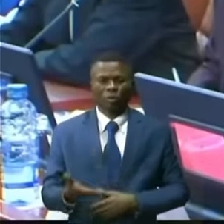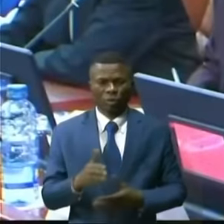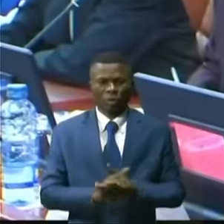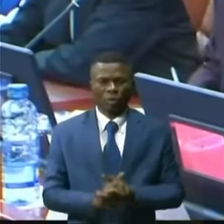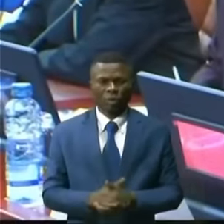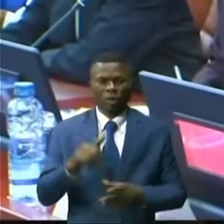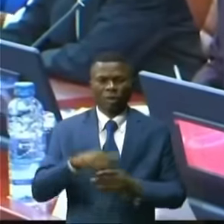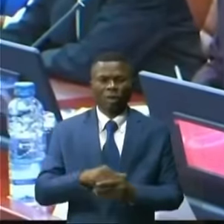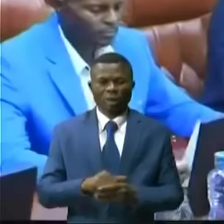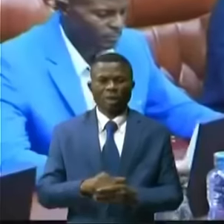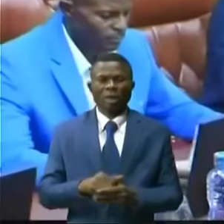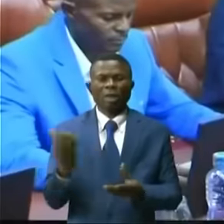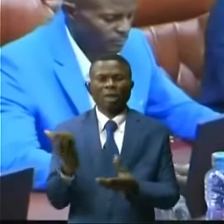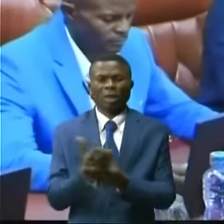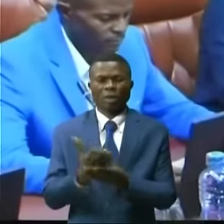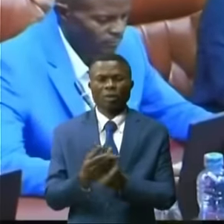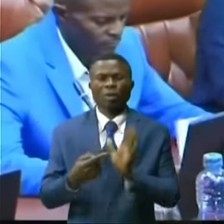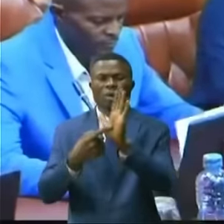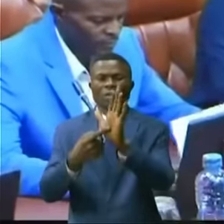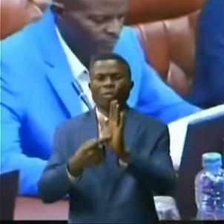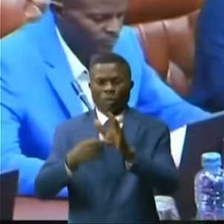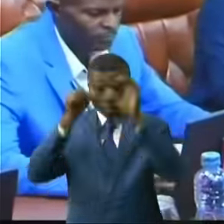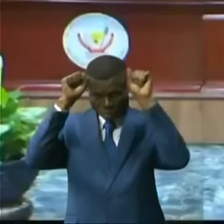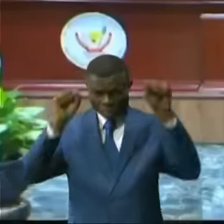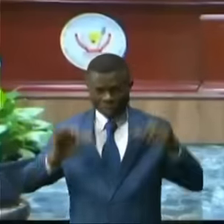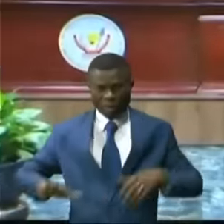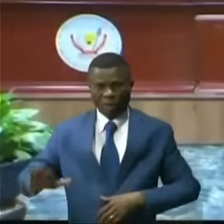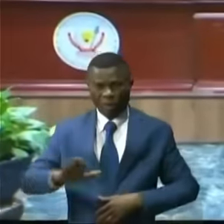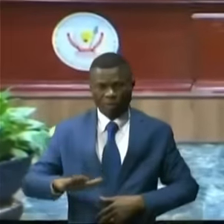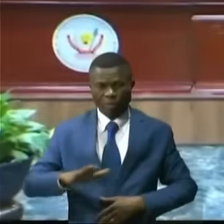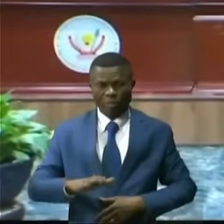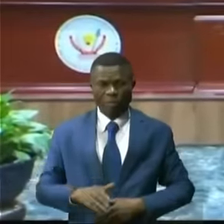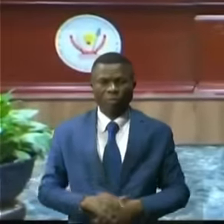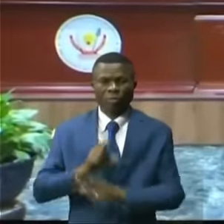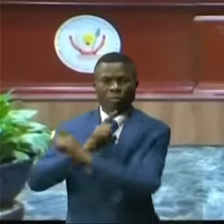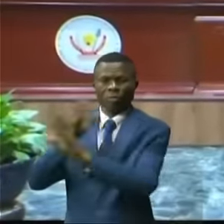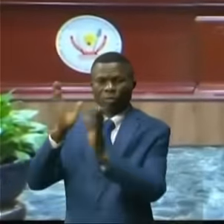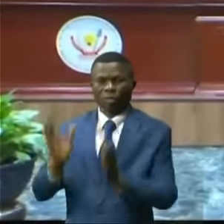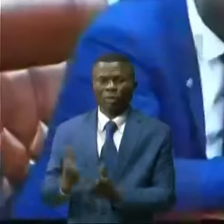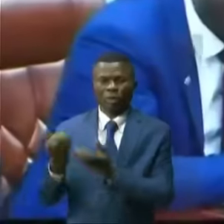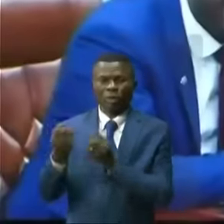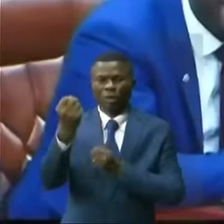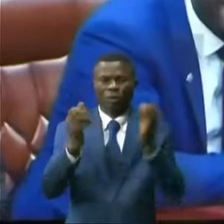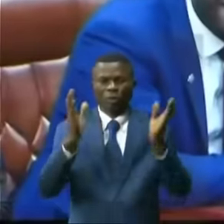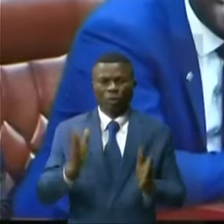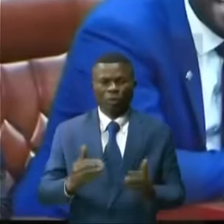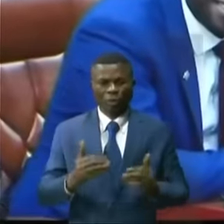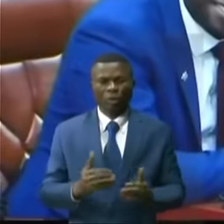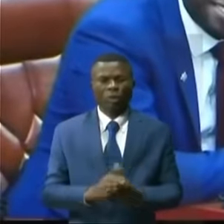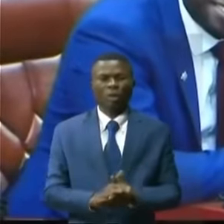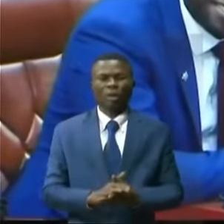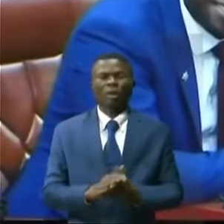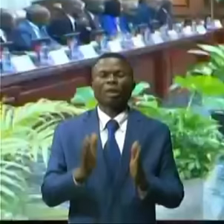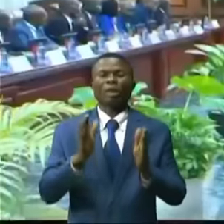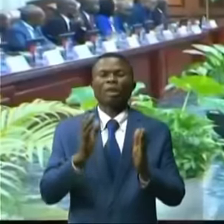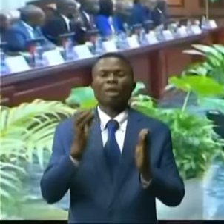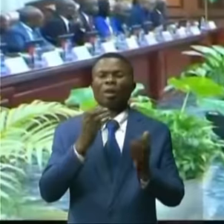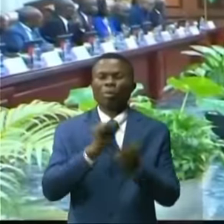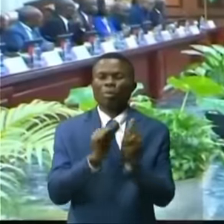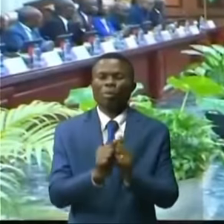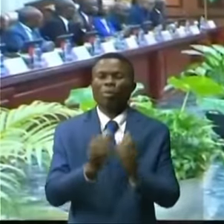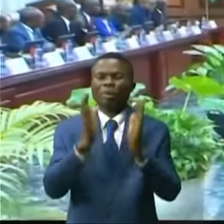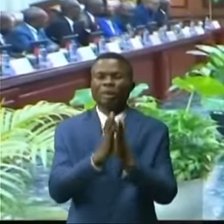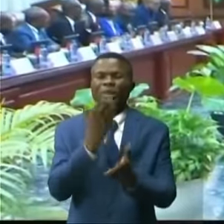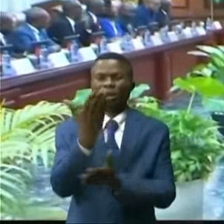leur cahier de charge présenté aux garants de la nation le syndicat des transporteurs compte une dizaine de réclamations parmi